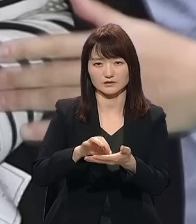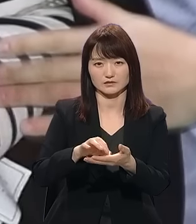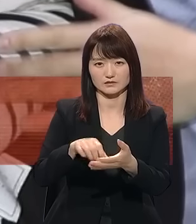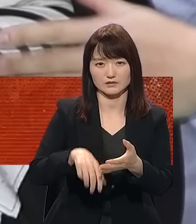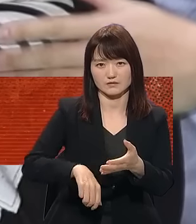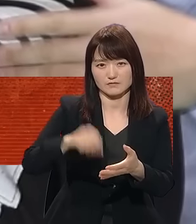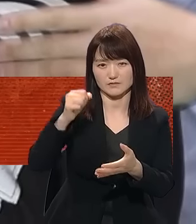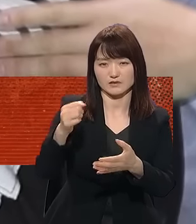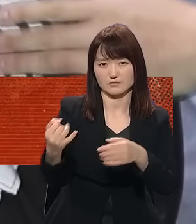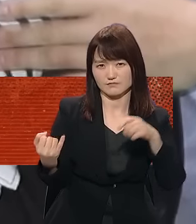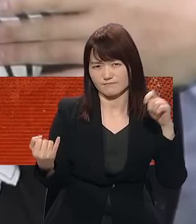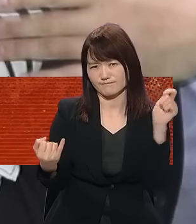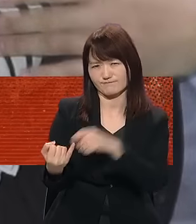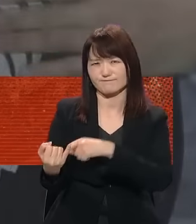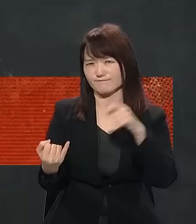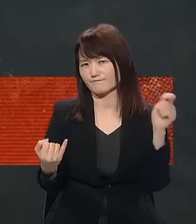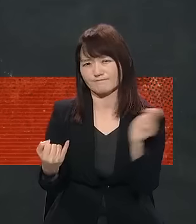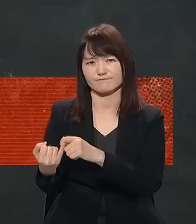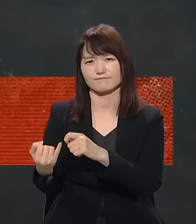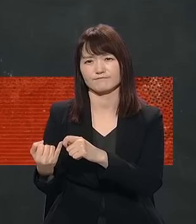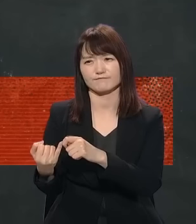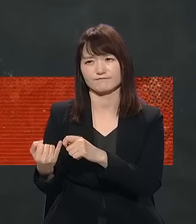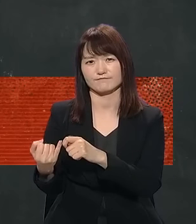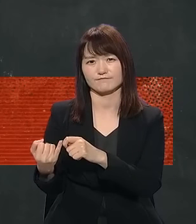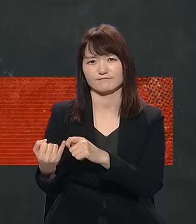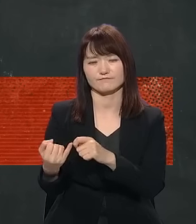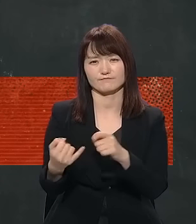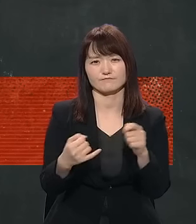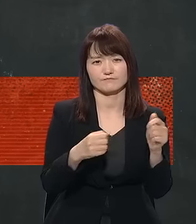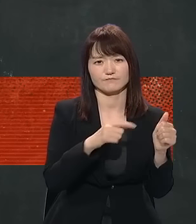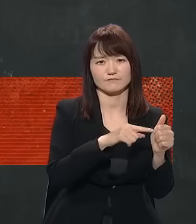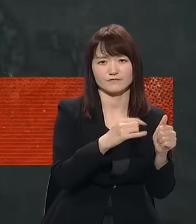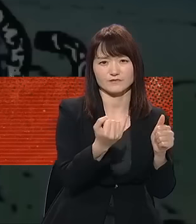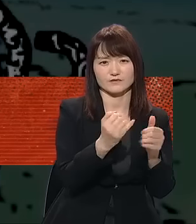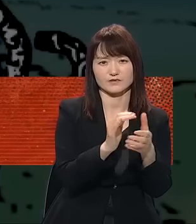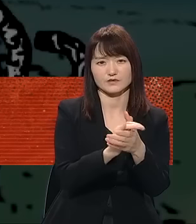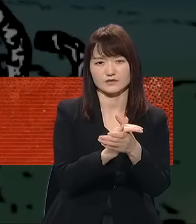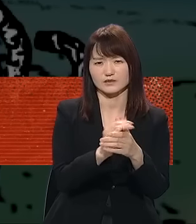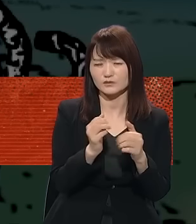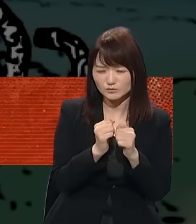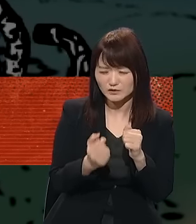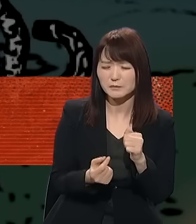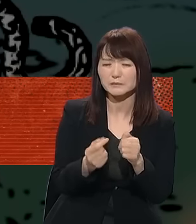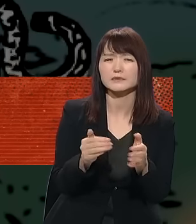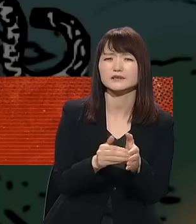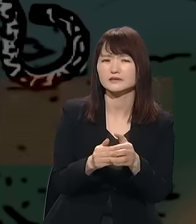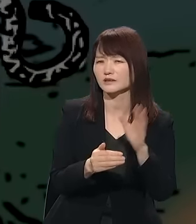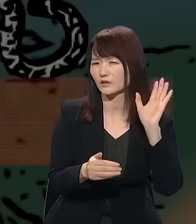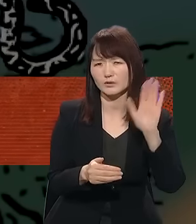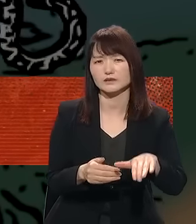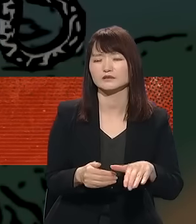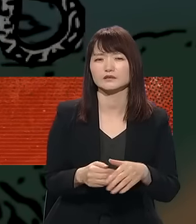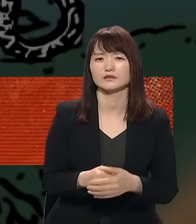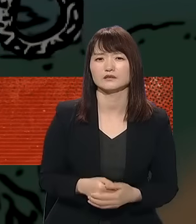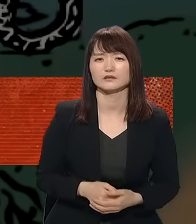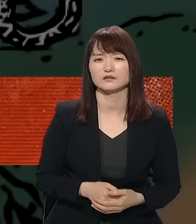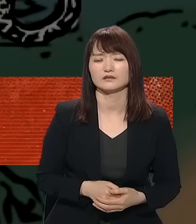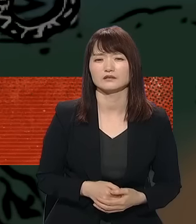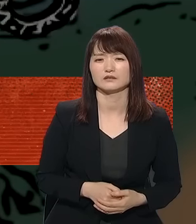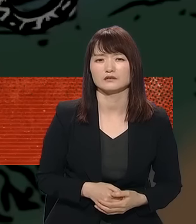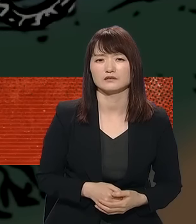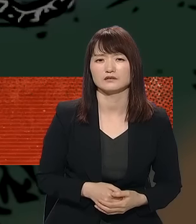휘두르면서 피해자를 폭행했습니다 그런데 이때 권씨의 여자친구가 춥다 빨리 끝내고 가자 이런 이야기를